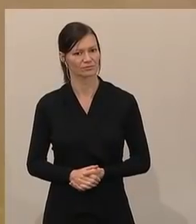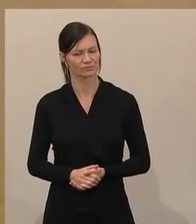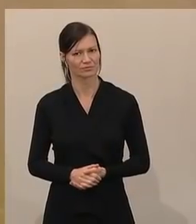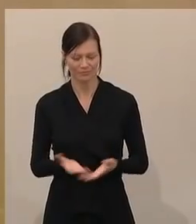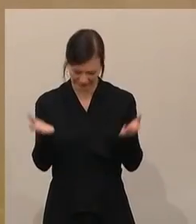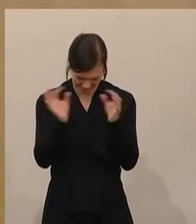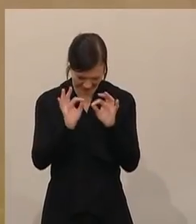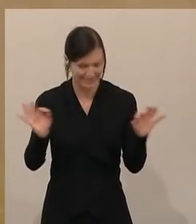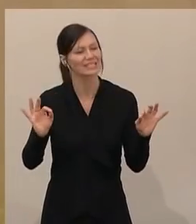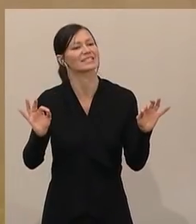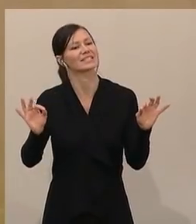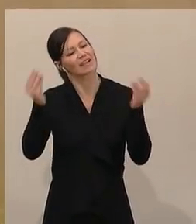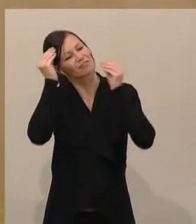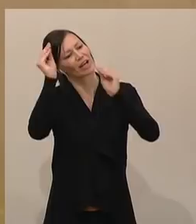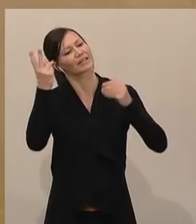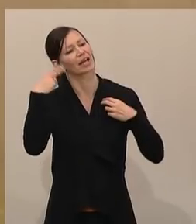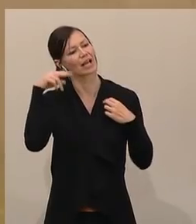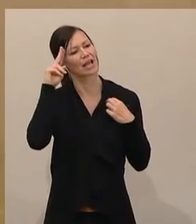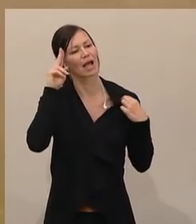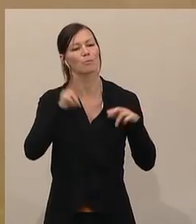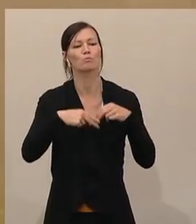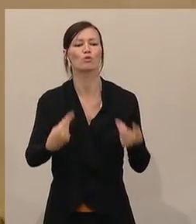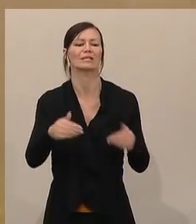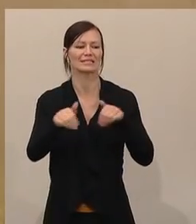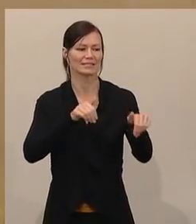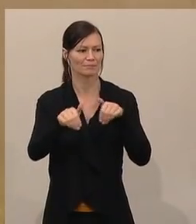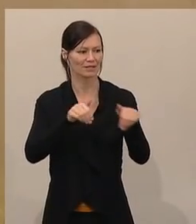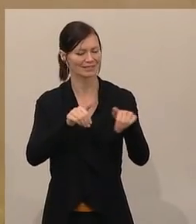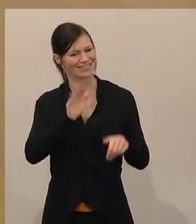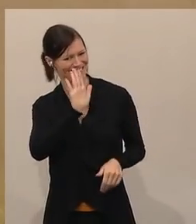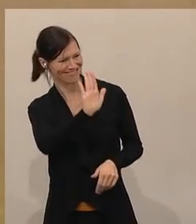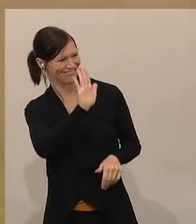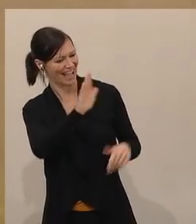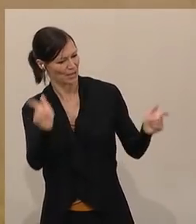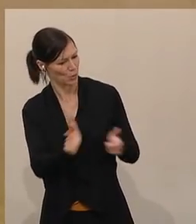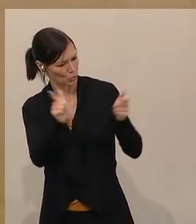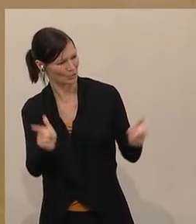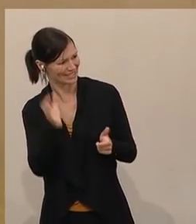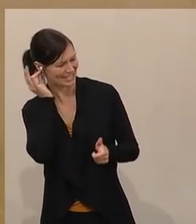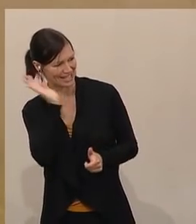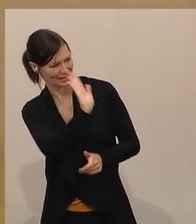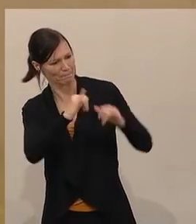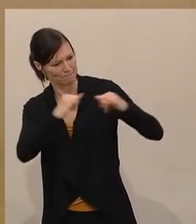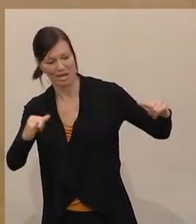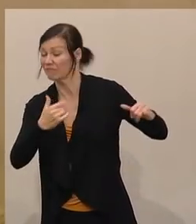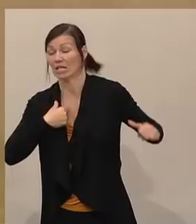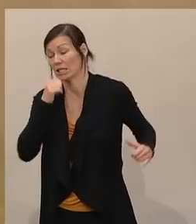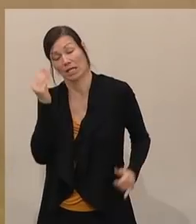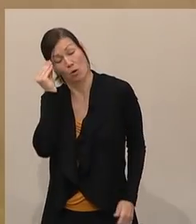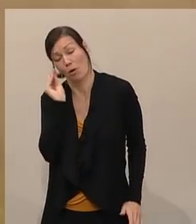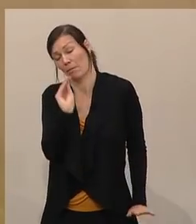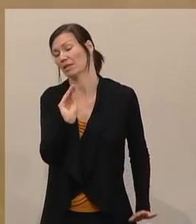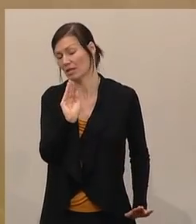Sehr verehrter Herr Bundesminister, ich lasse den Brief Ihrer Cousine unkommentiert. Allerdings ist mir